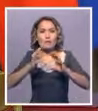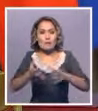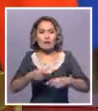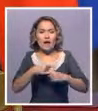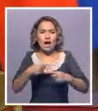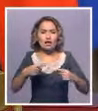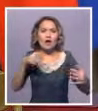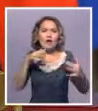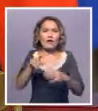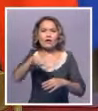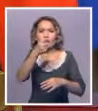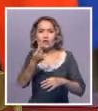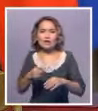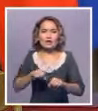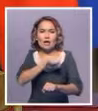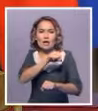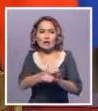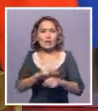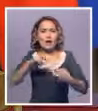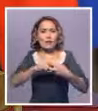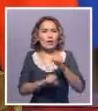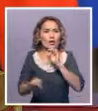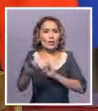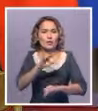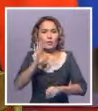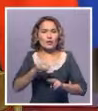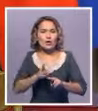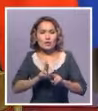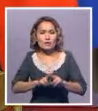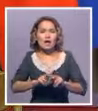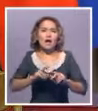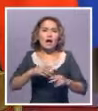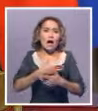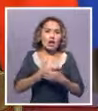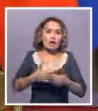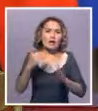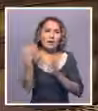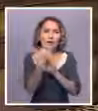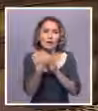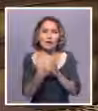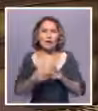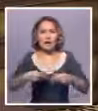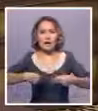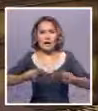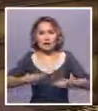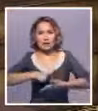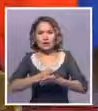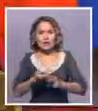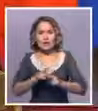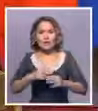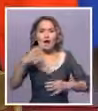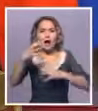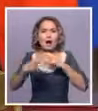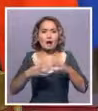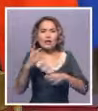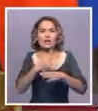қатысты. Бірқатар халықаралық келісімдерге қол қою қарастырылған. Сондай ақ ТМД басшыларының Біріккен ұлттар ұйымының 70 жылдық аясында халықаралық